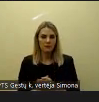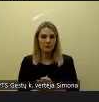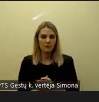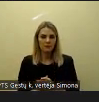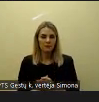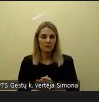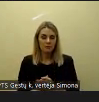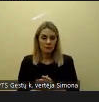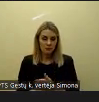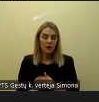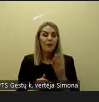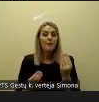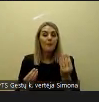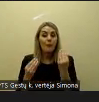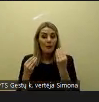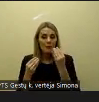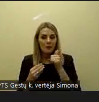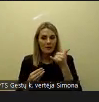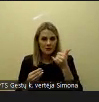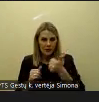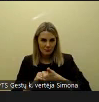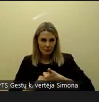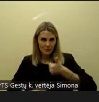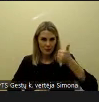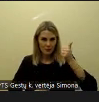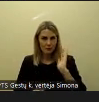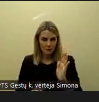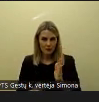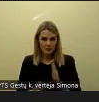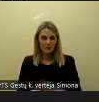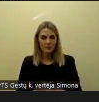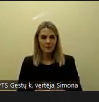pagerės ir mokymosi rezultatai. Toliau,